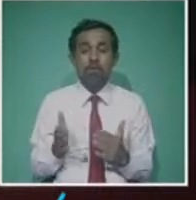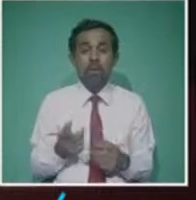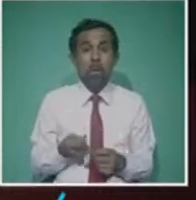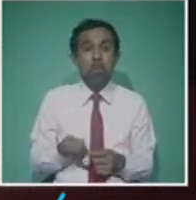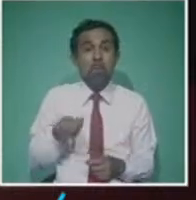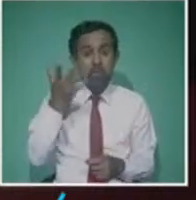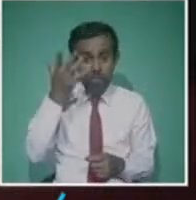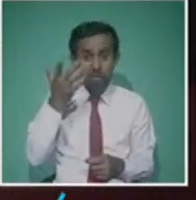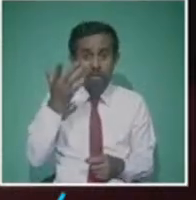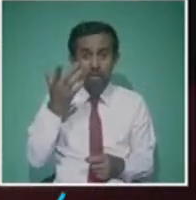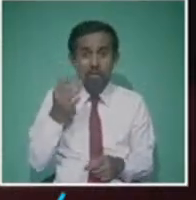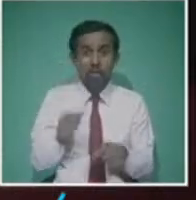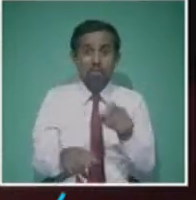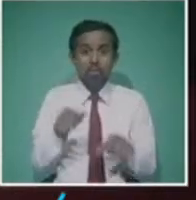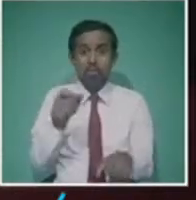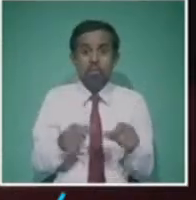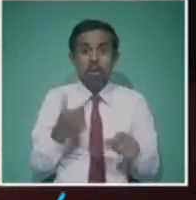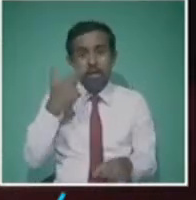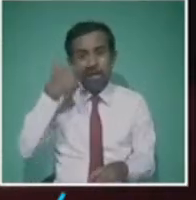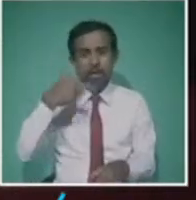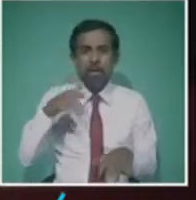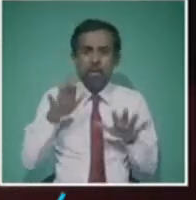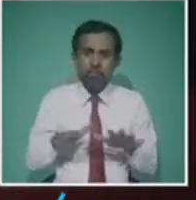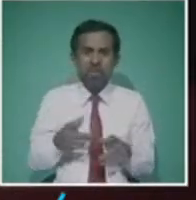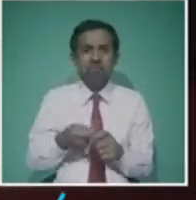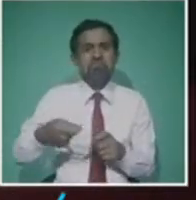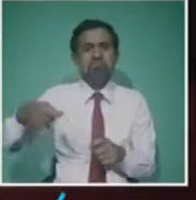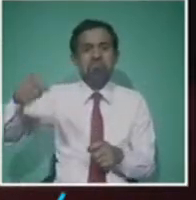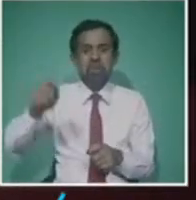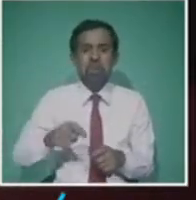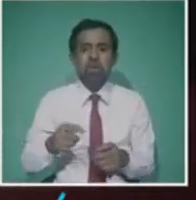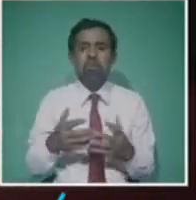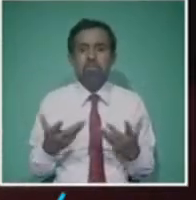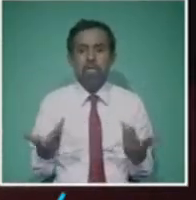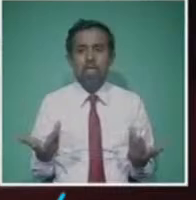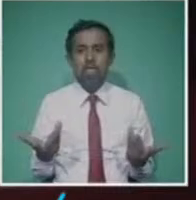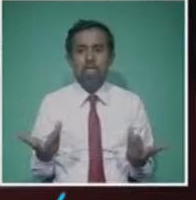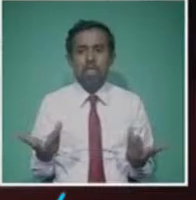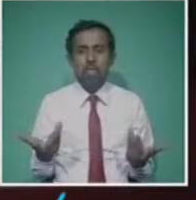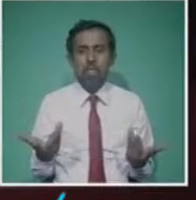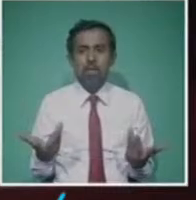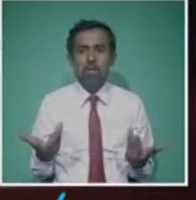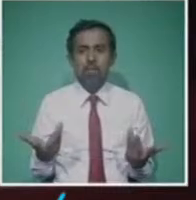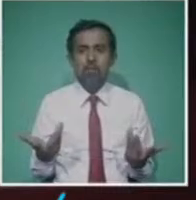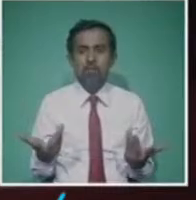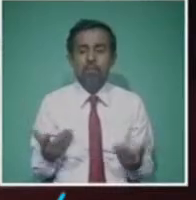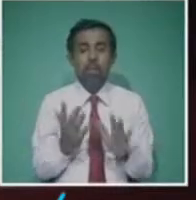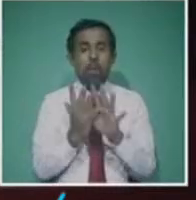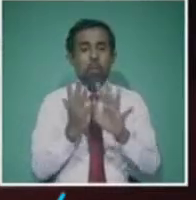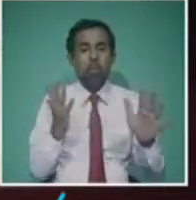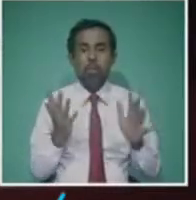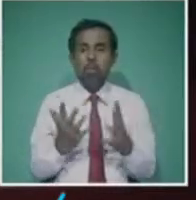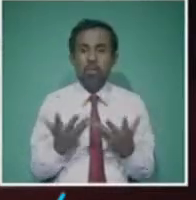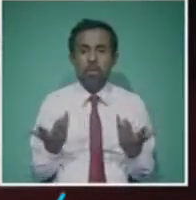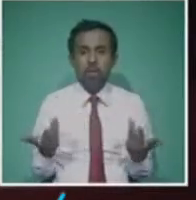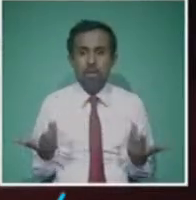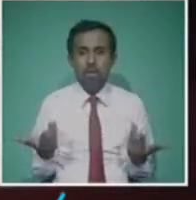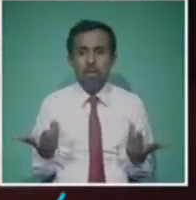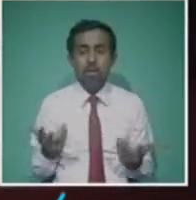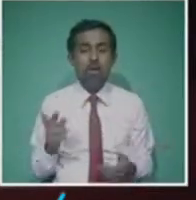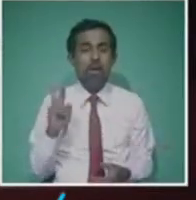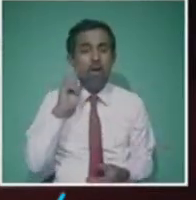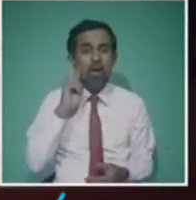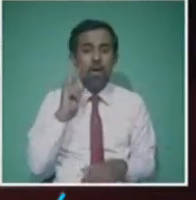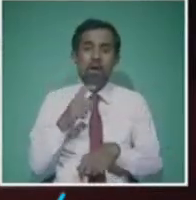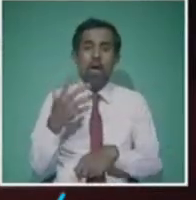නිසා ජනතාවට තෙල් තිබුණත් ගන්න බැරි තත්ත්වයක් ඇති වෙලා තියෙනවා එතකොට පෝලිං නැති නිසා රනිල්ට